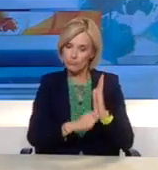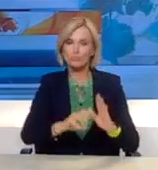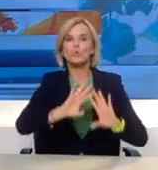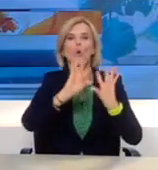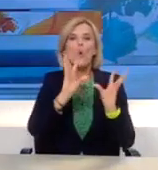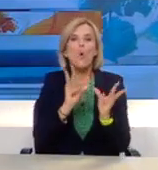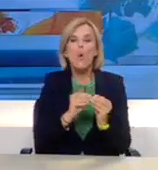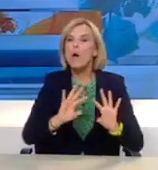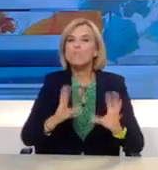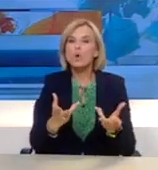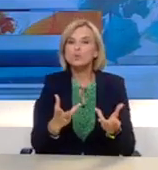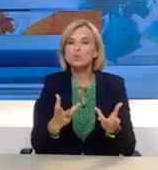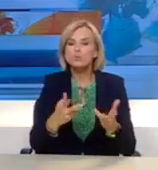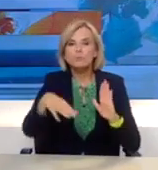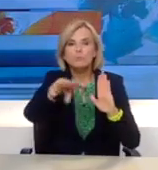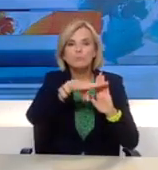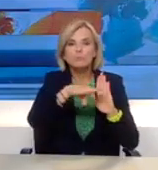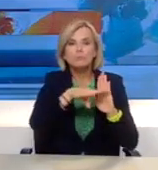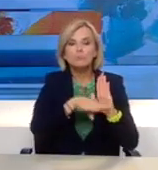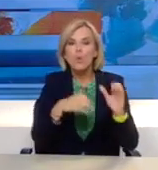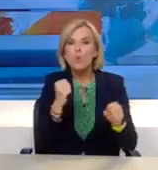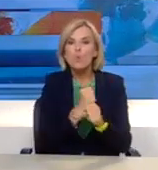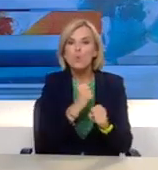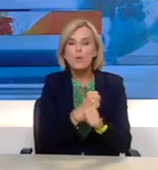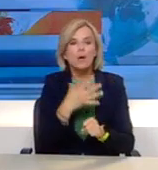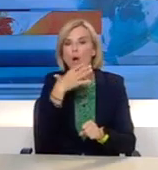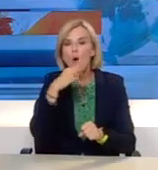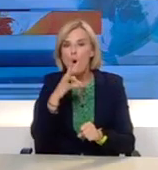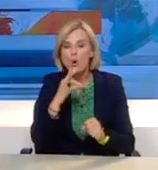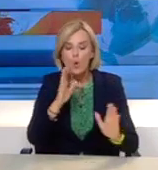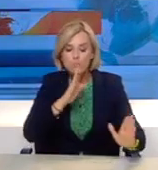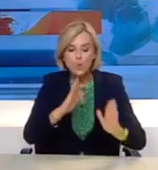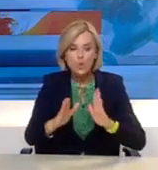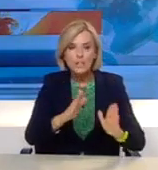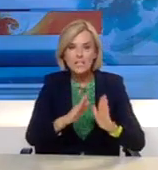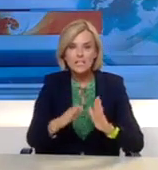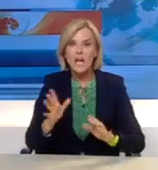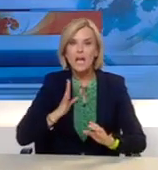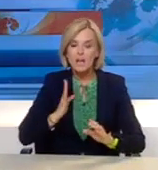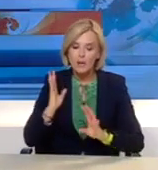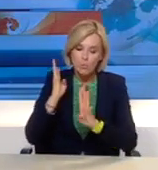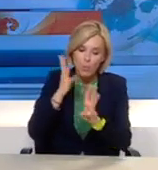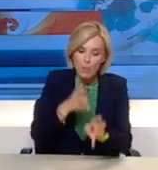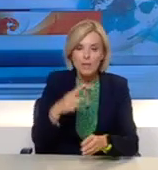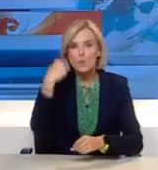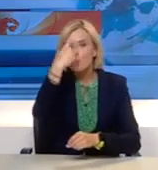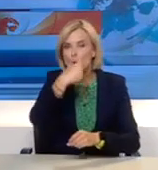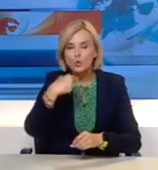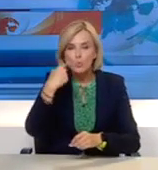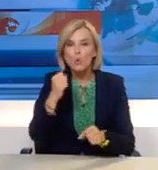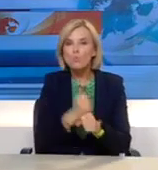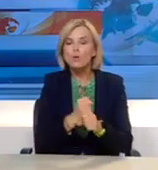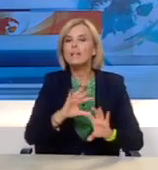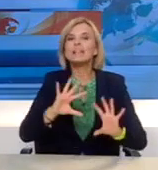οι προϋποθέσεις λειτουργίας των δομών αυτών, προκειμένου να διασφαλιστεί η προστασία των φιλοξενουμένων και του προσωπικού. Πιο συγκεκριμένα,